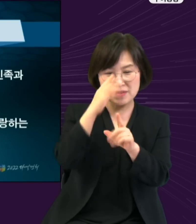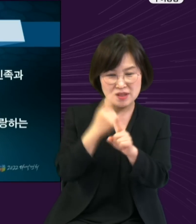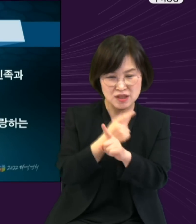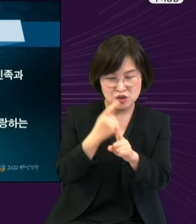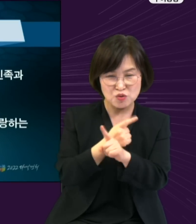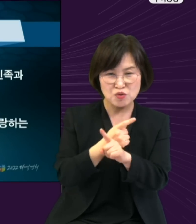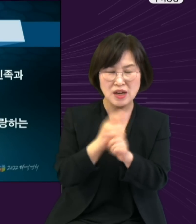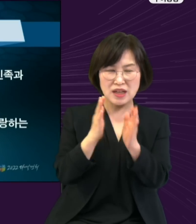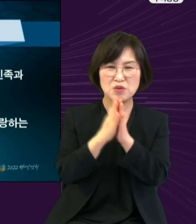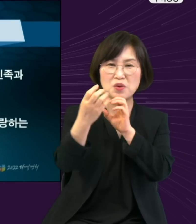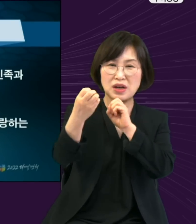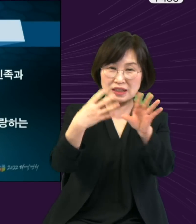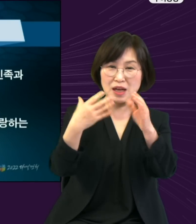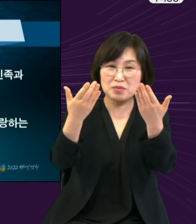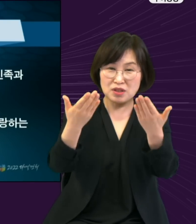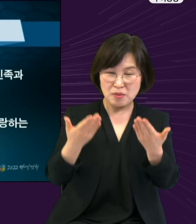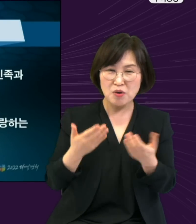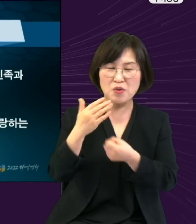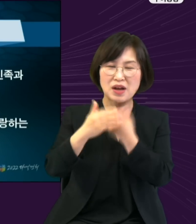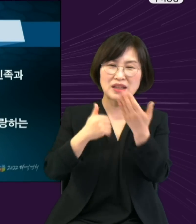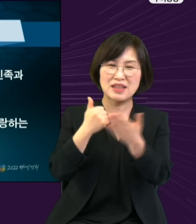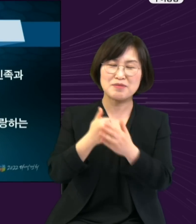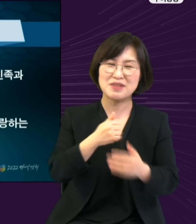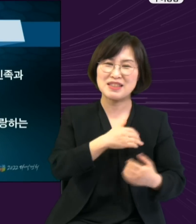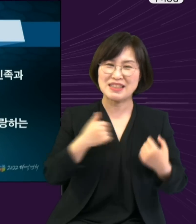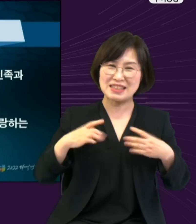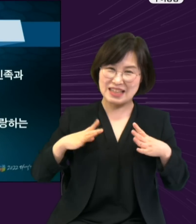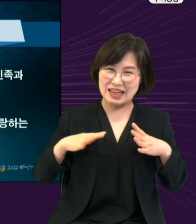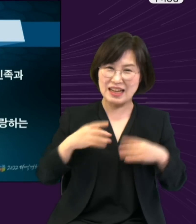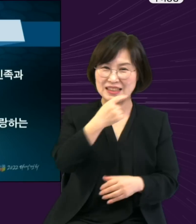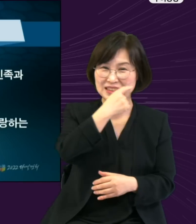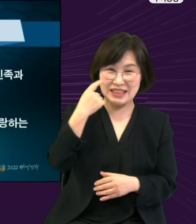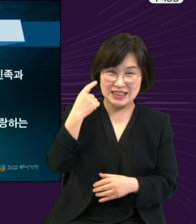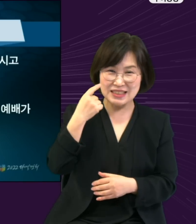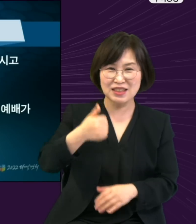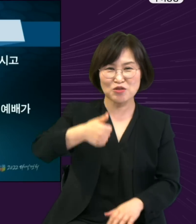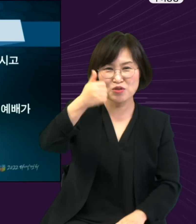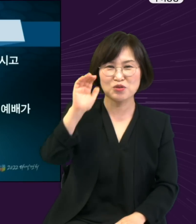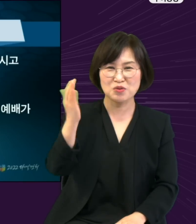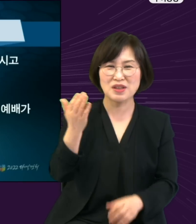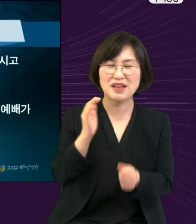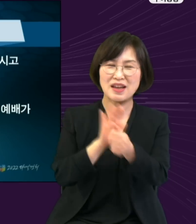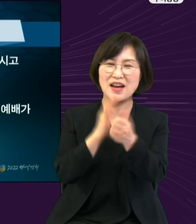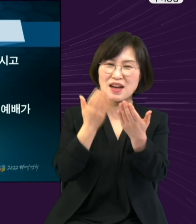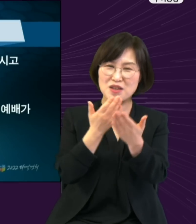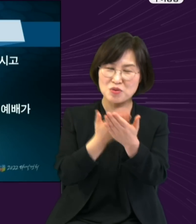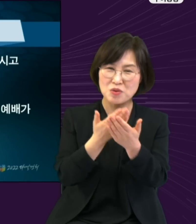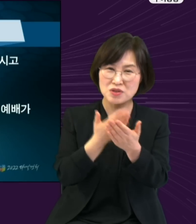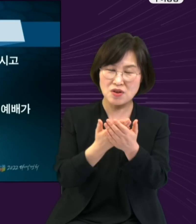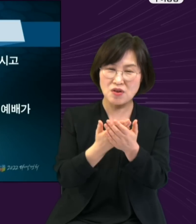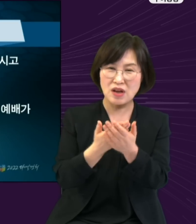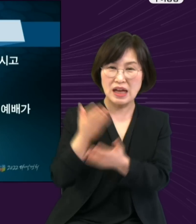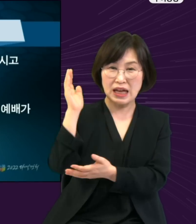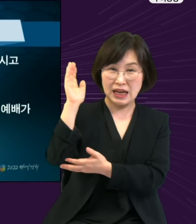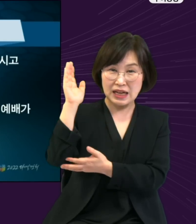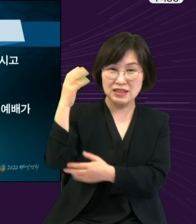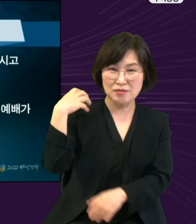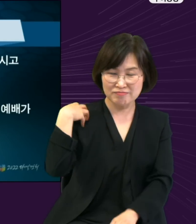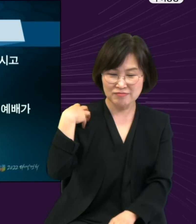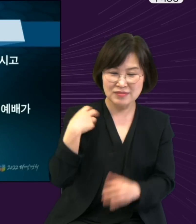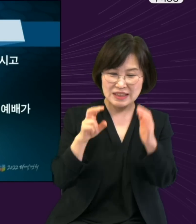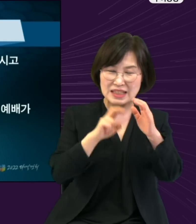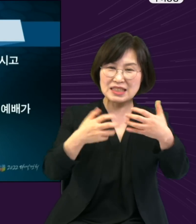응답을 경험하여 하나님을 자랑하는 간증의 주인공이 되게 하소서. 세우신 강사들과